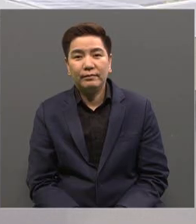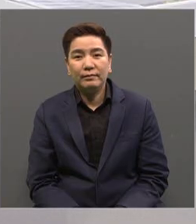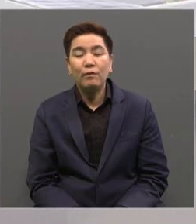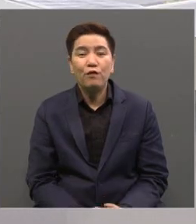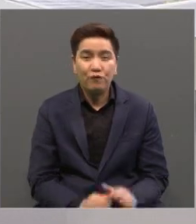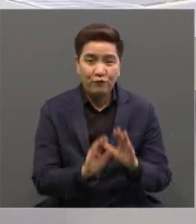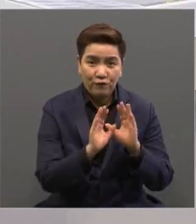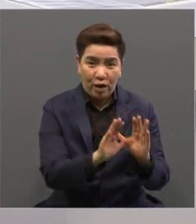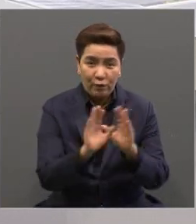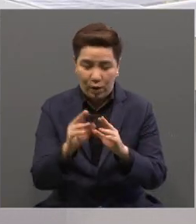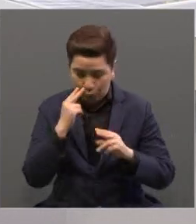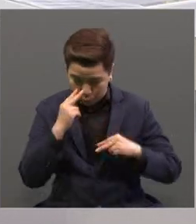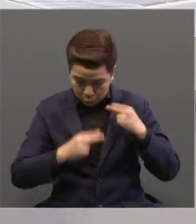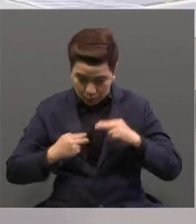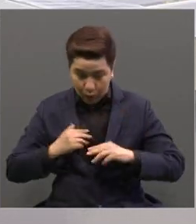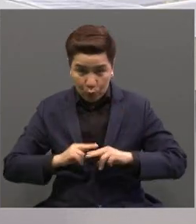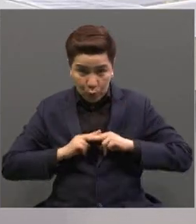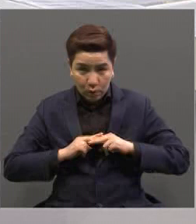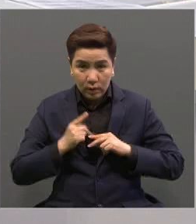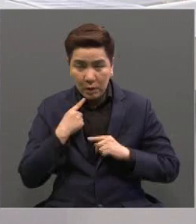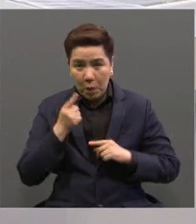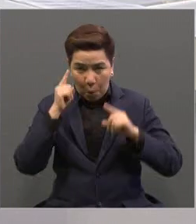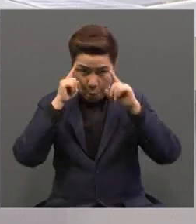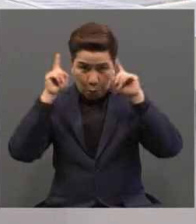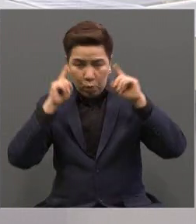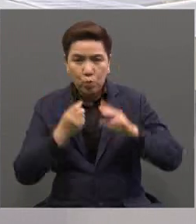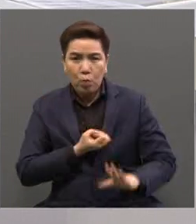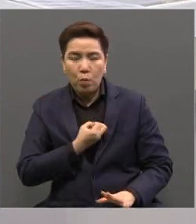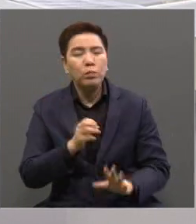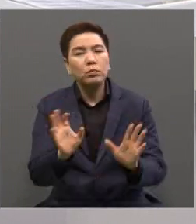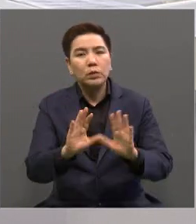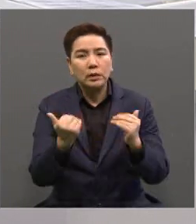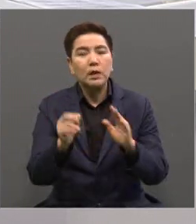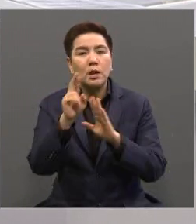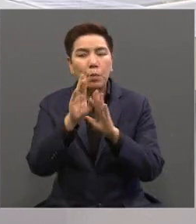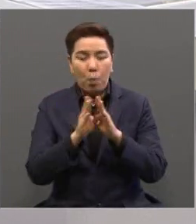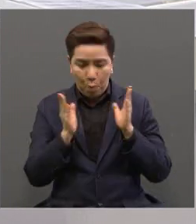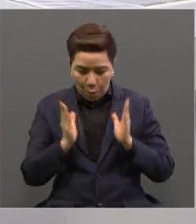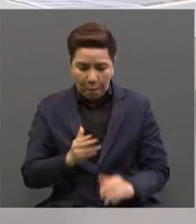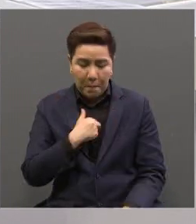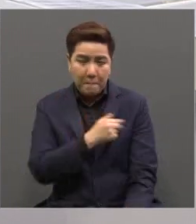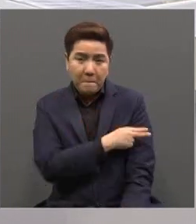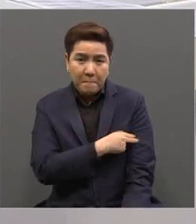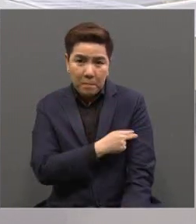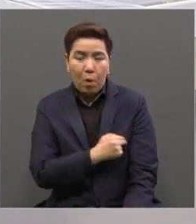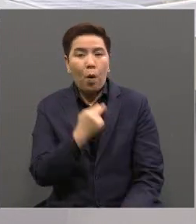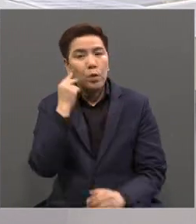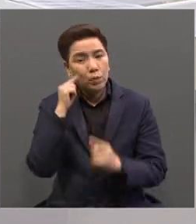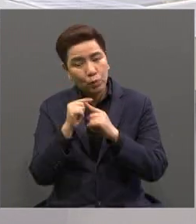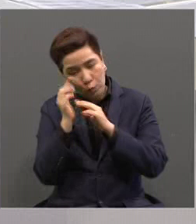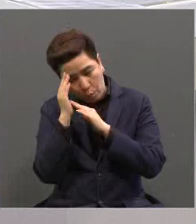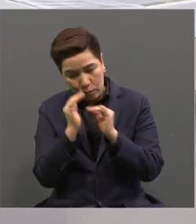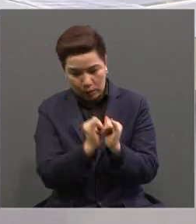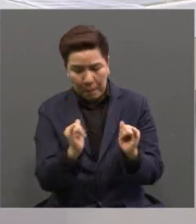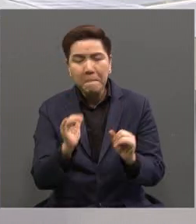ก็ฝากไว้นะคะดูแลตัวเองนะคะแต่ว่าไม่ต้องตื่นตระหนกนะคะตอนนี้เรื่องของระบบบุคลากรเตียงยังมีพร้อมถ้ามี